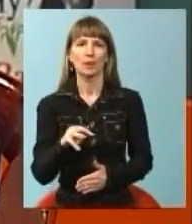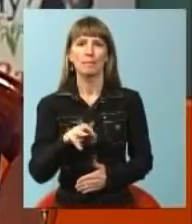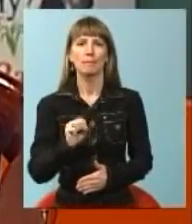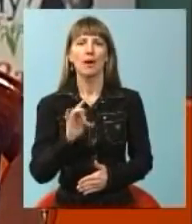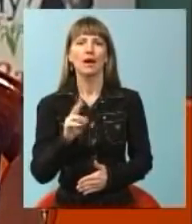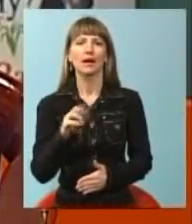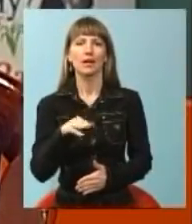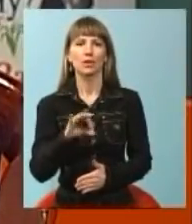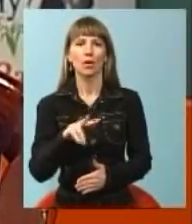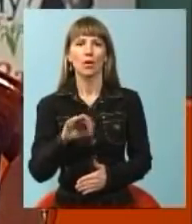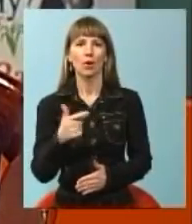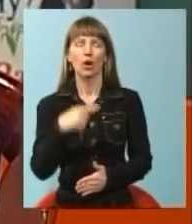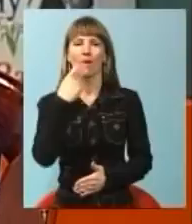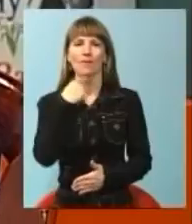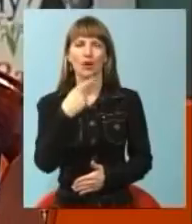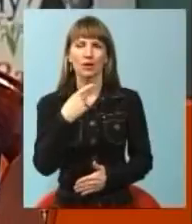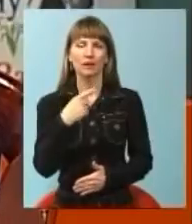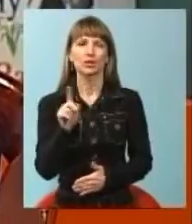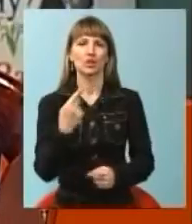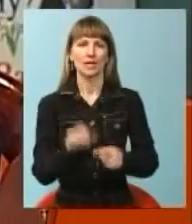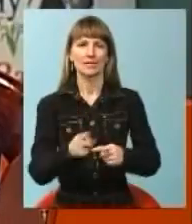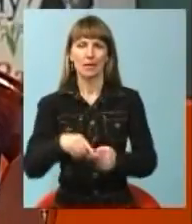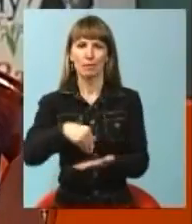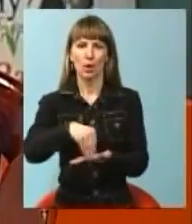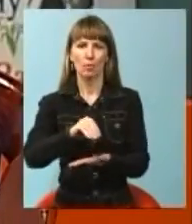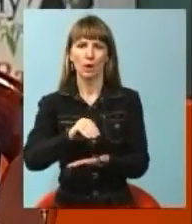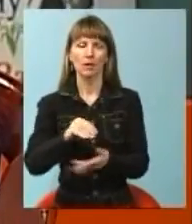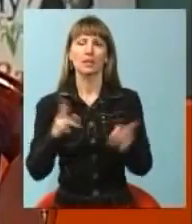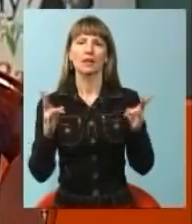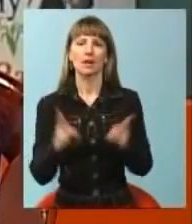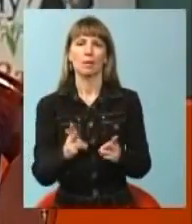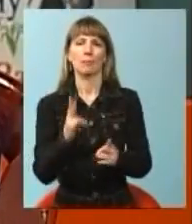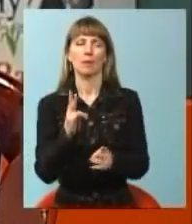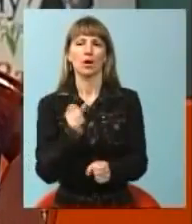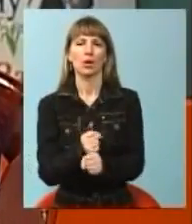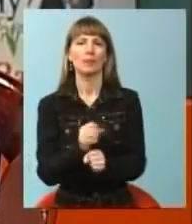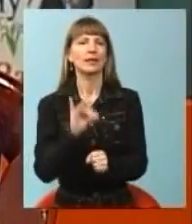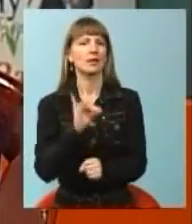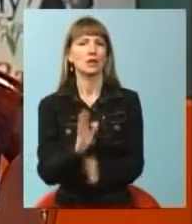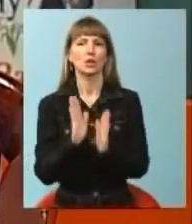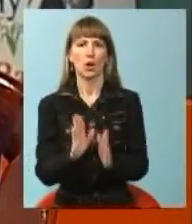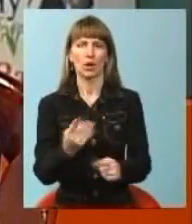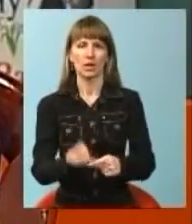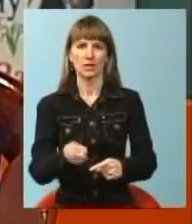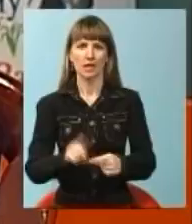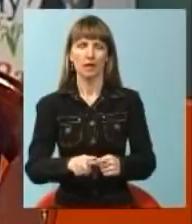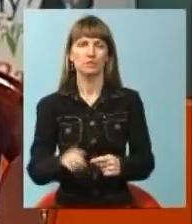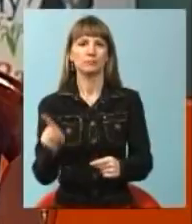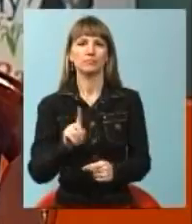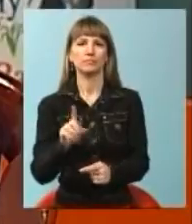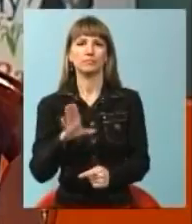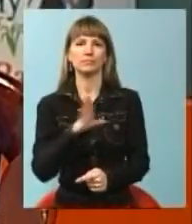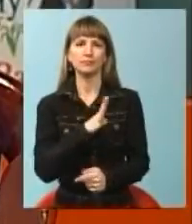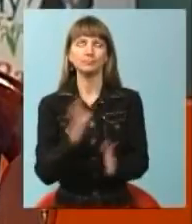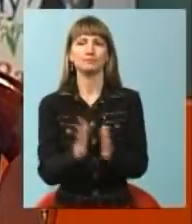маркетолог говорить, що це покупають, треба робити їм тільки це, щоб було